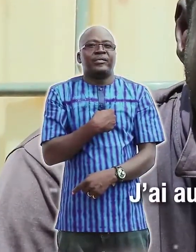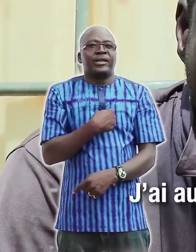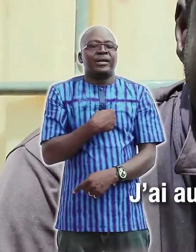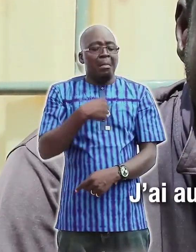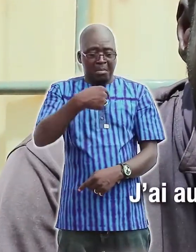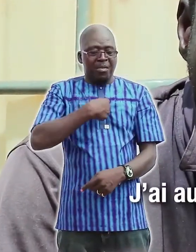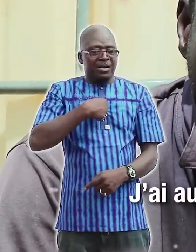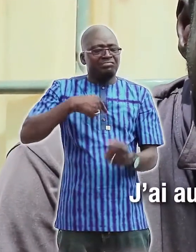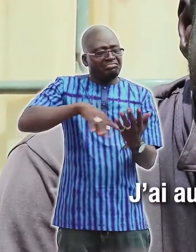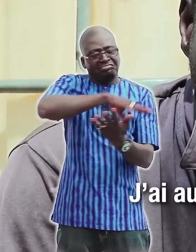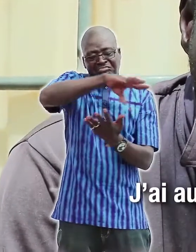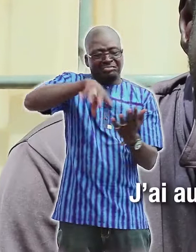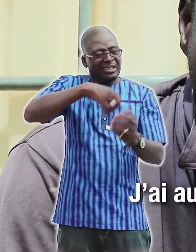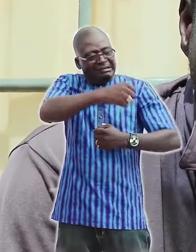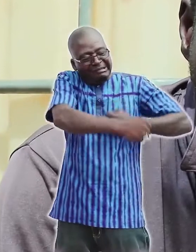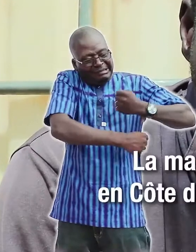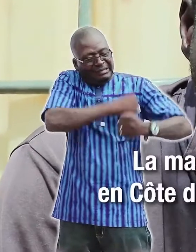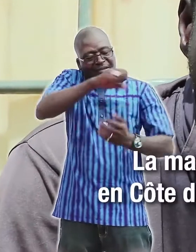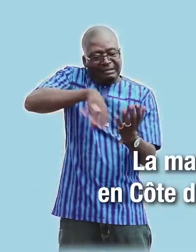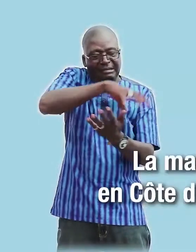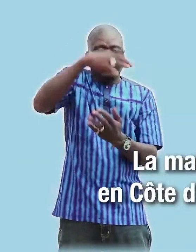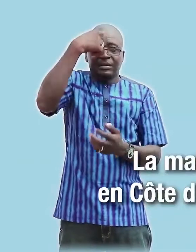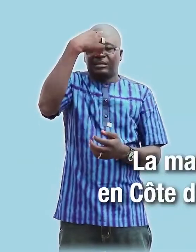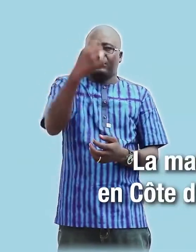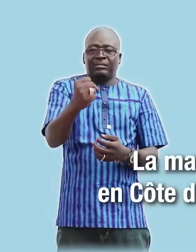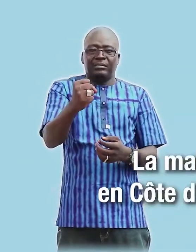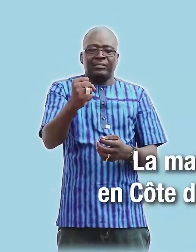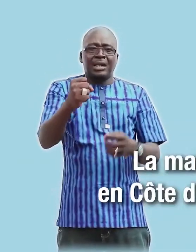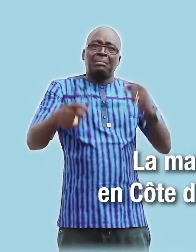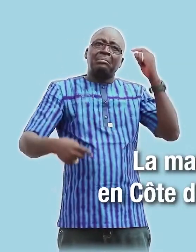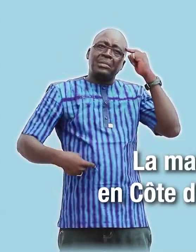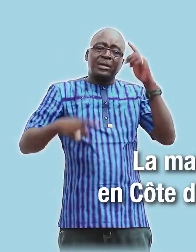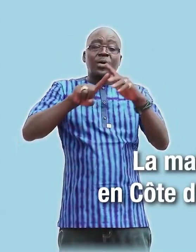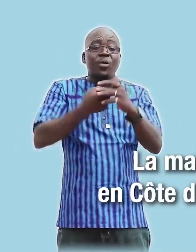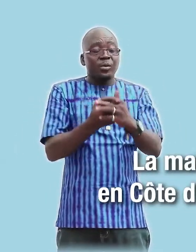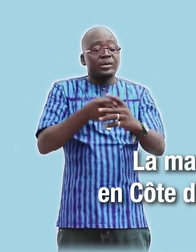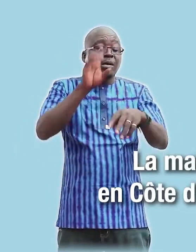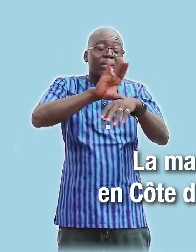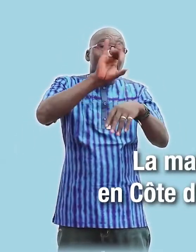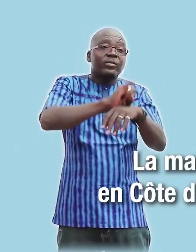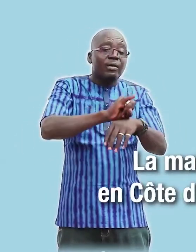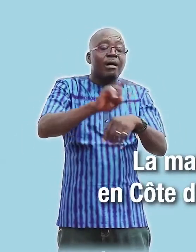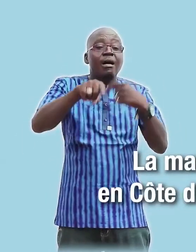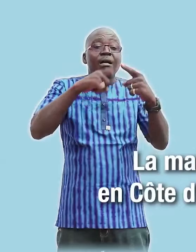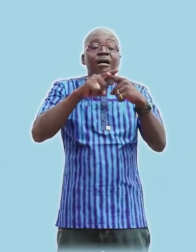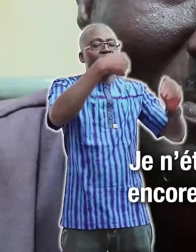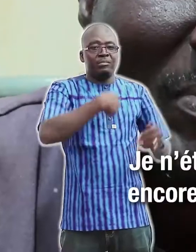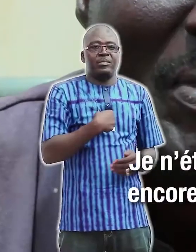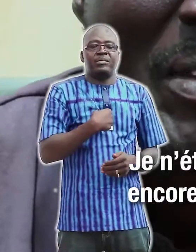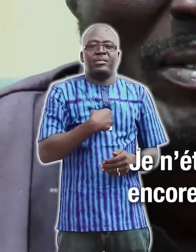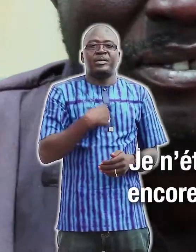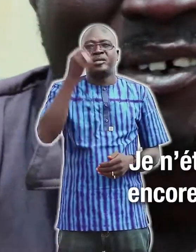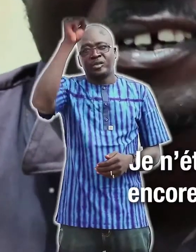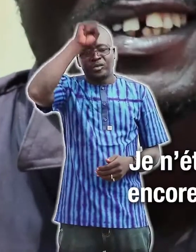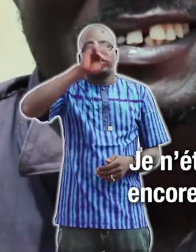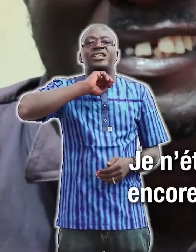J'ai aussi souffert de la schizophrénie. La maladie a commencé quand j'étais en Côte d'Ivoire il y a environ 20 ans de cela. Je n'étais